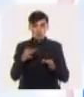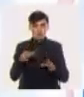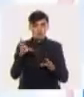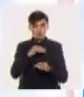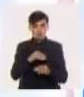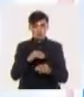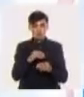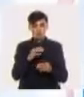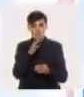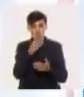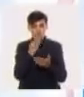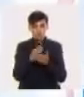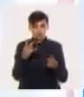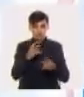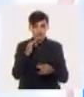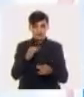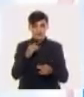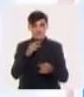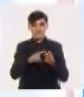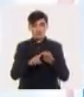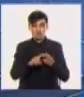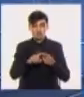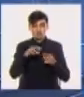должно быть в меру. Вирус еще не отступил.